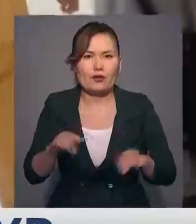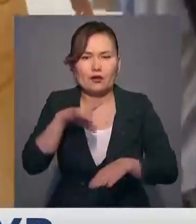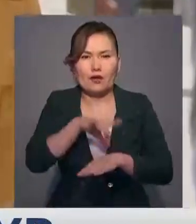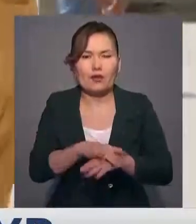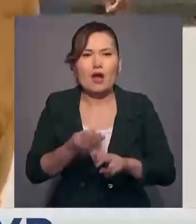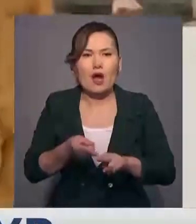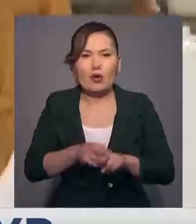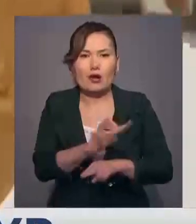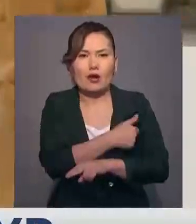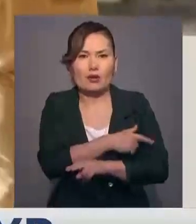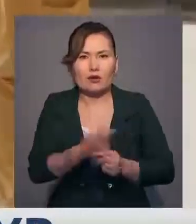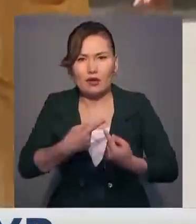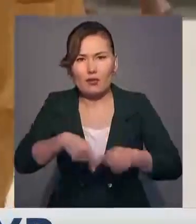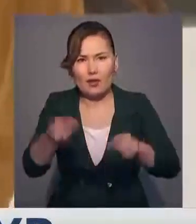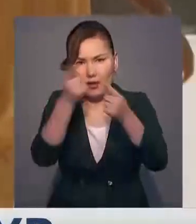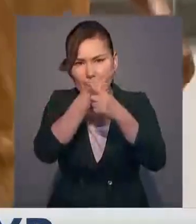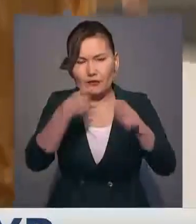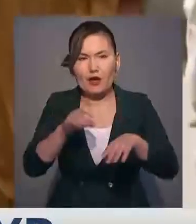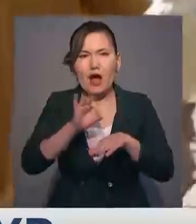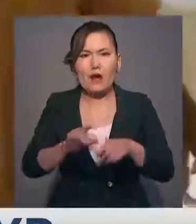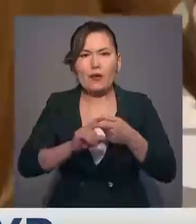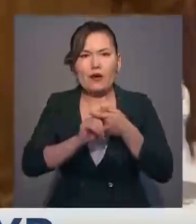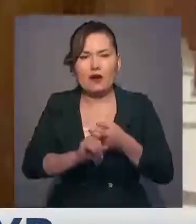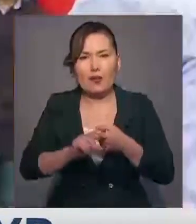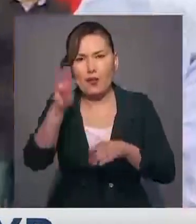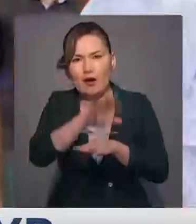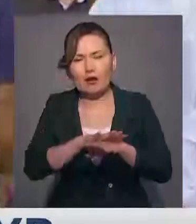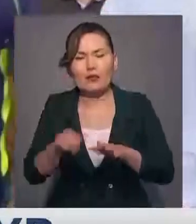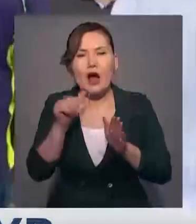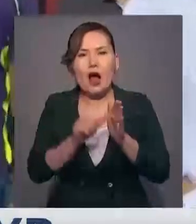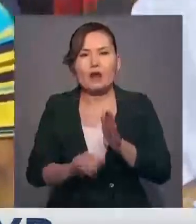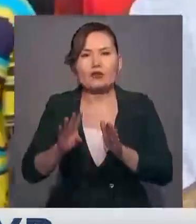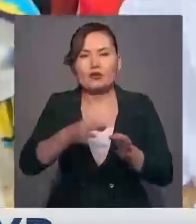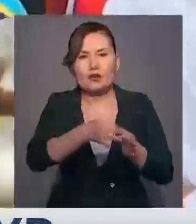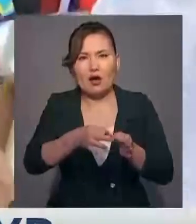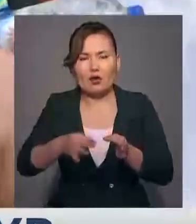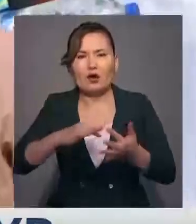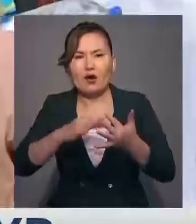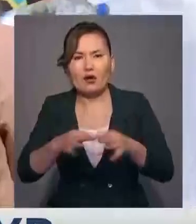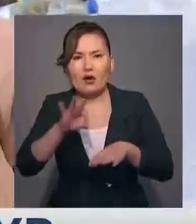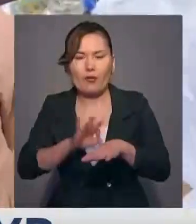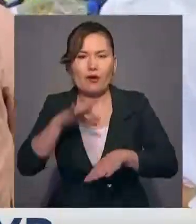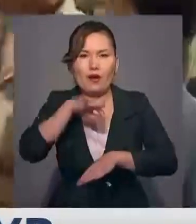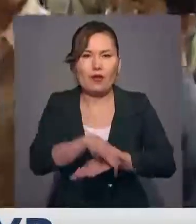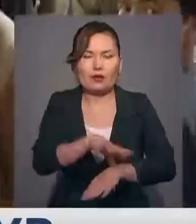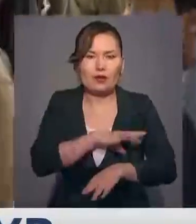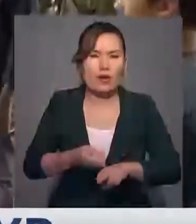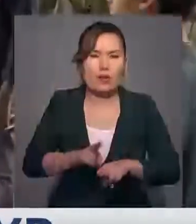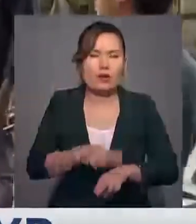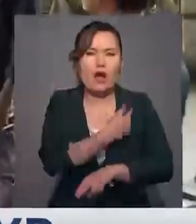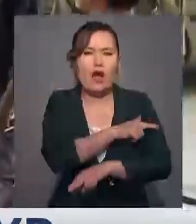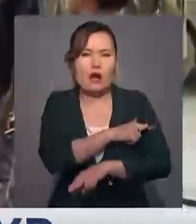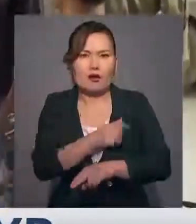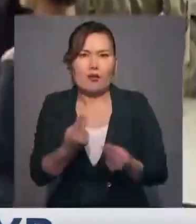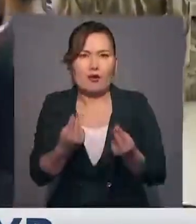бақылау жөніндегі институтының мәлімдеуінше, індет елдің 64 уезінің барлығында тіркелген. Қазір мемлекет қауіпті дертпен күресу үшін